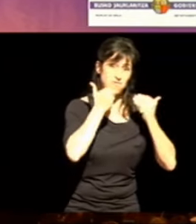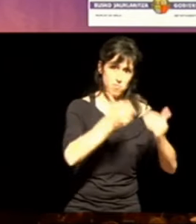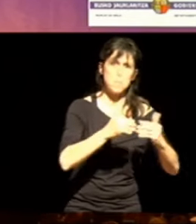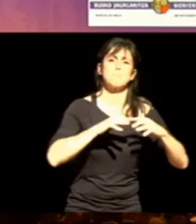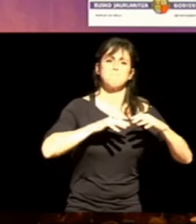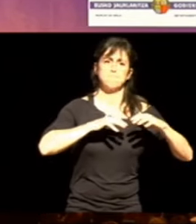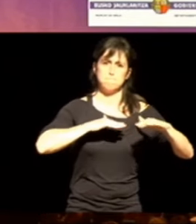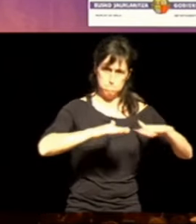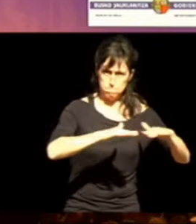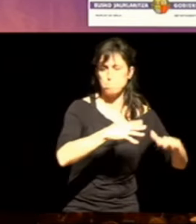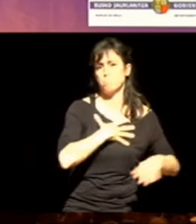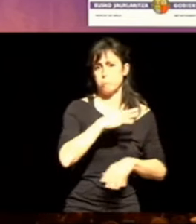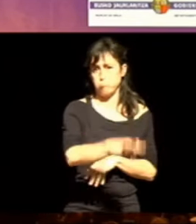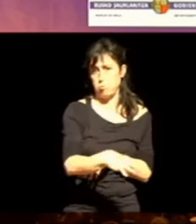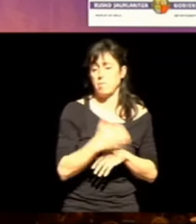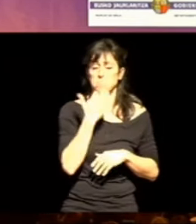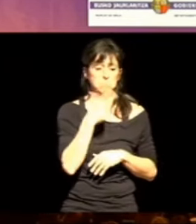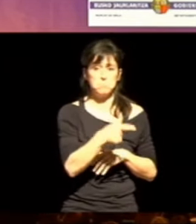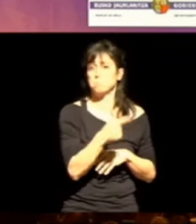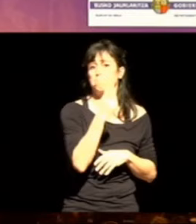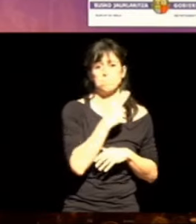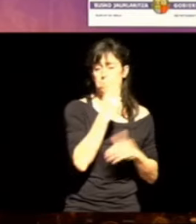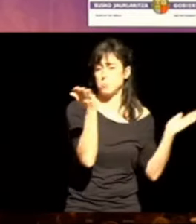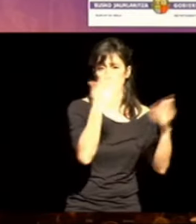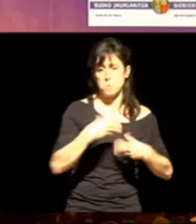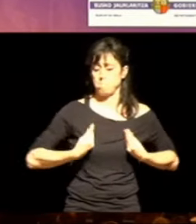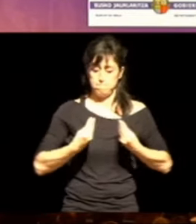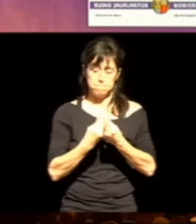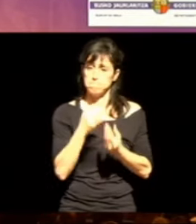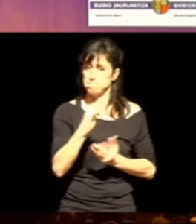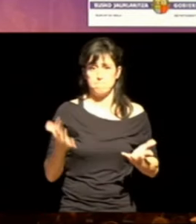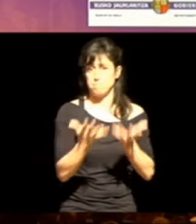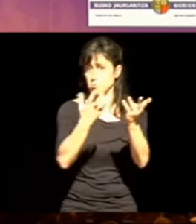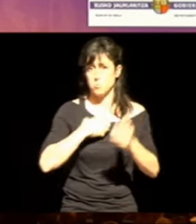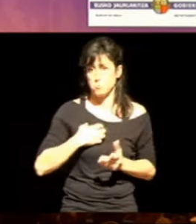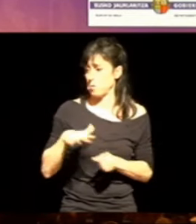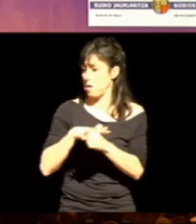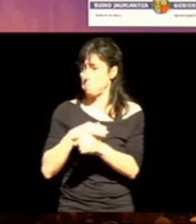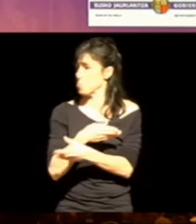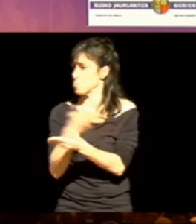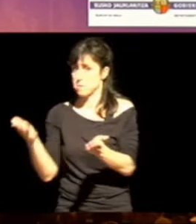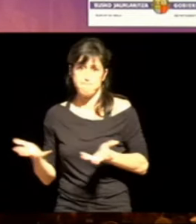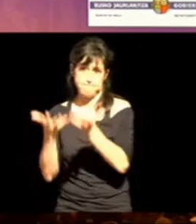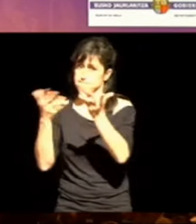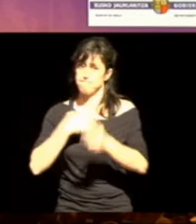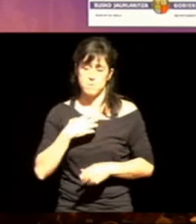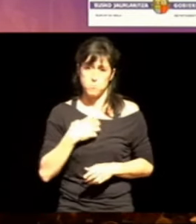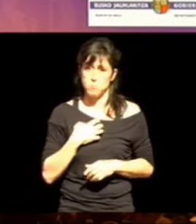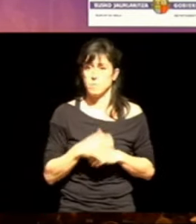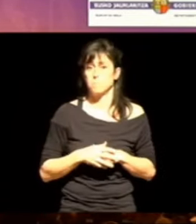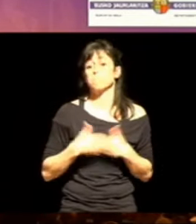egiten. Ez bizikiretza positibarantzeko, ez beste dozein elementan ere, berdin da. Vale? Baina honetan